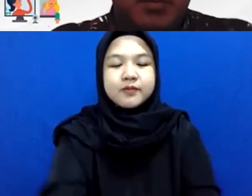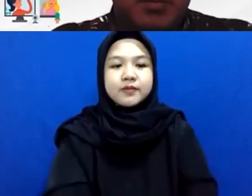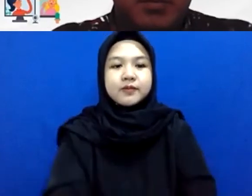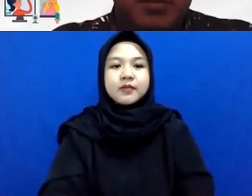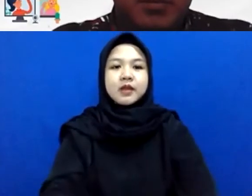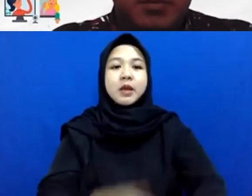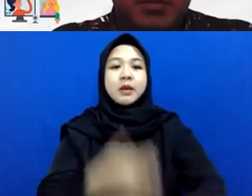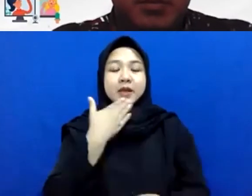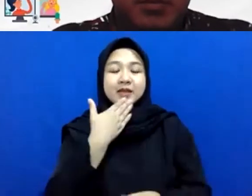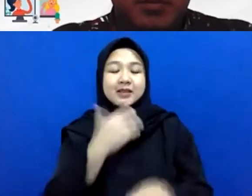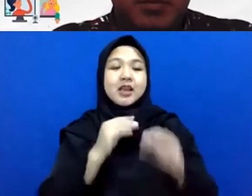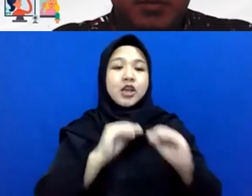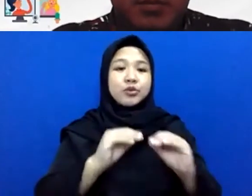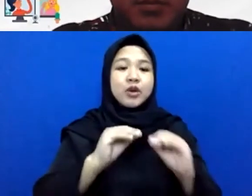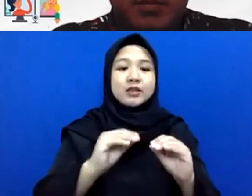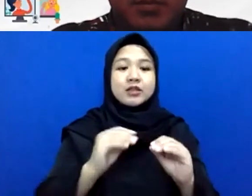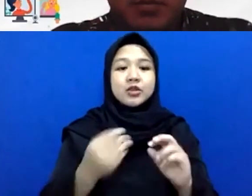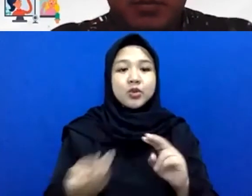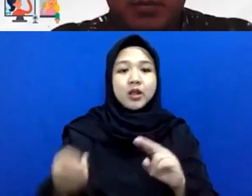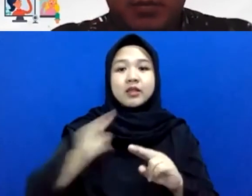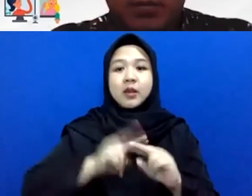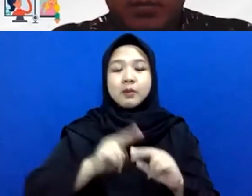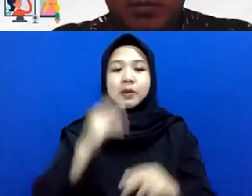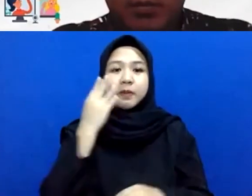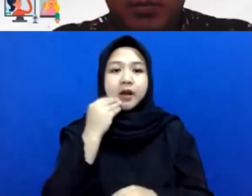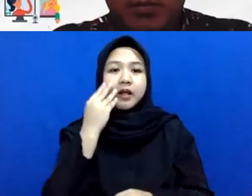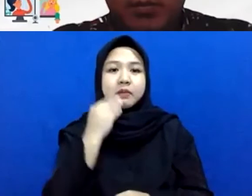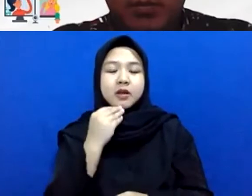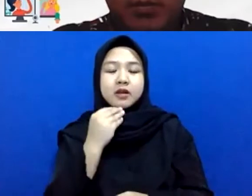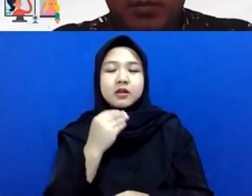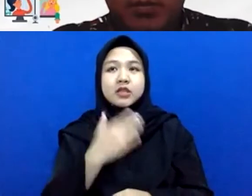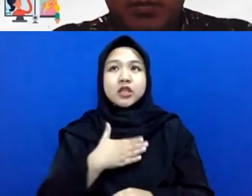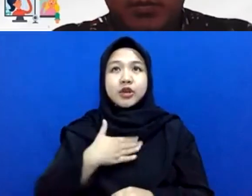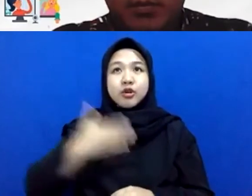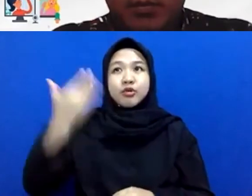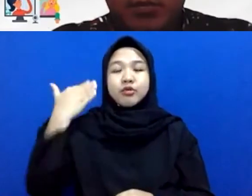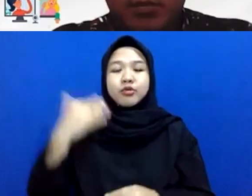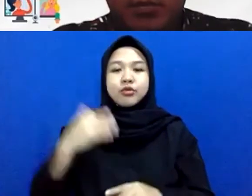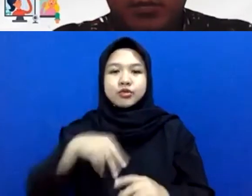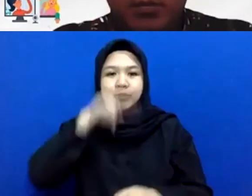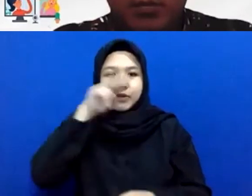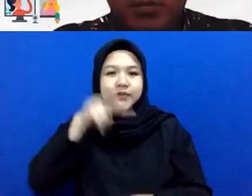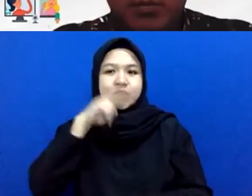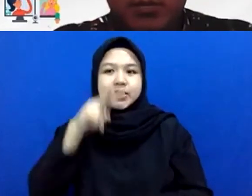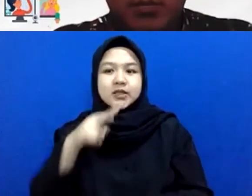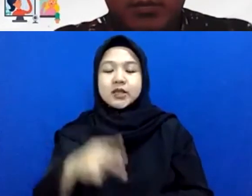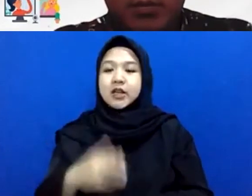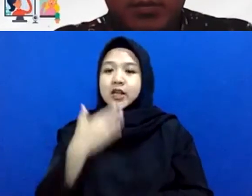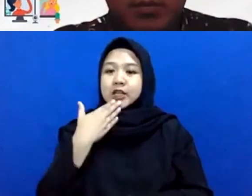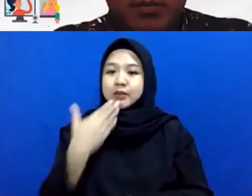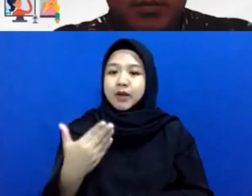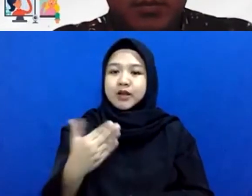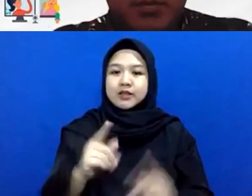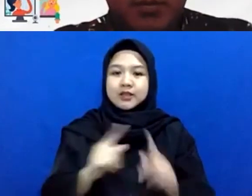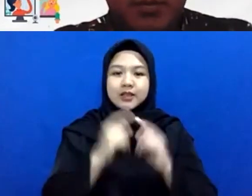juga ditambah dengan pengalaman-pengalaman saya dulu sebagai supervisi. Terima kasih juga nih kepada tim Save